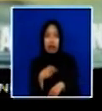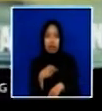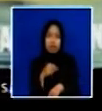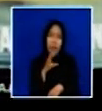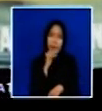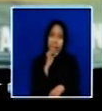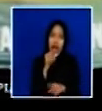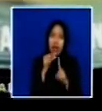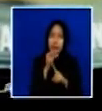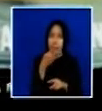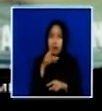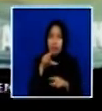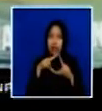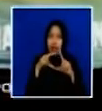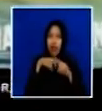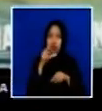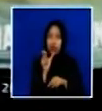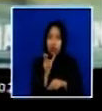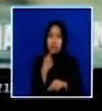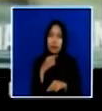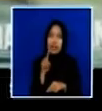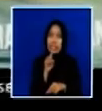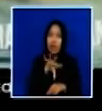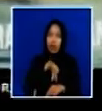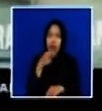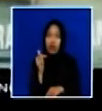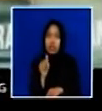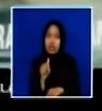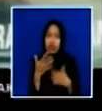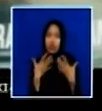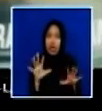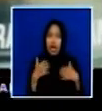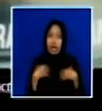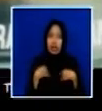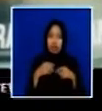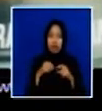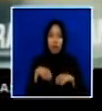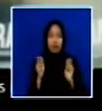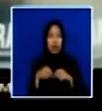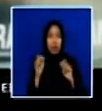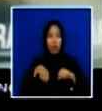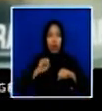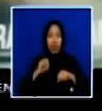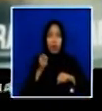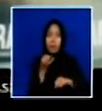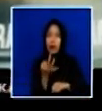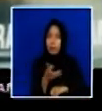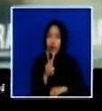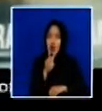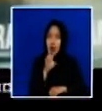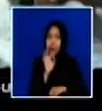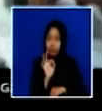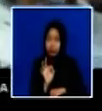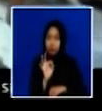aku di dalam kurun waktu satu tahun ini sudah melakukan pemerataan sepeda motor sebenarnya 20